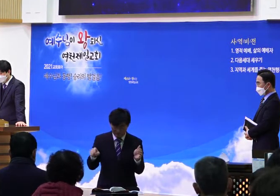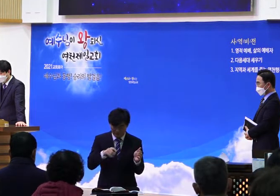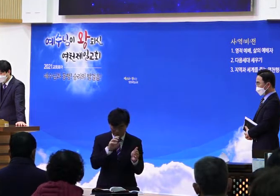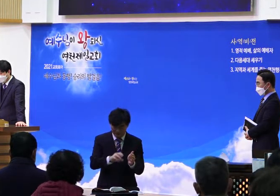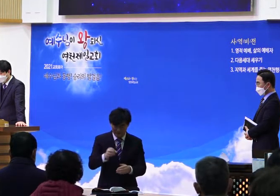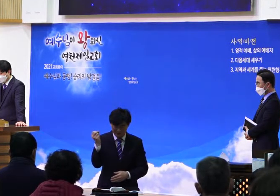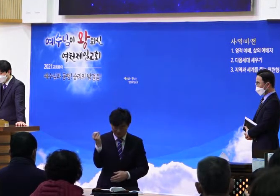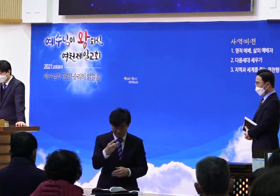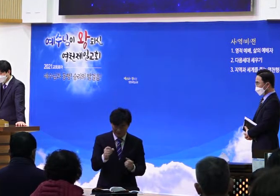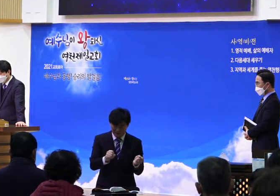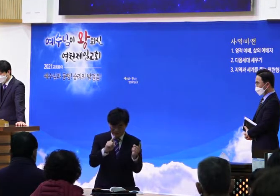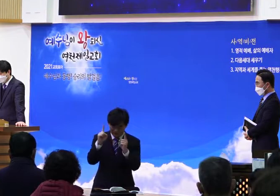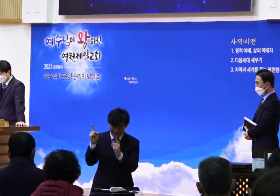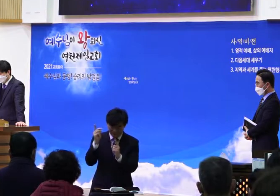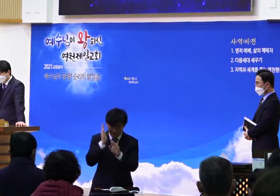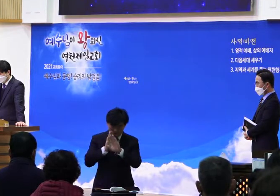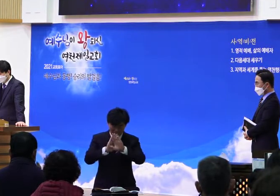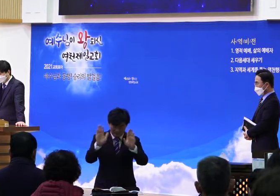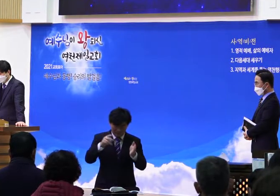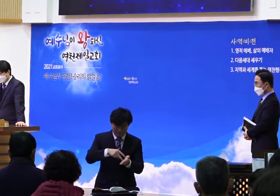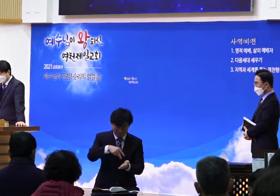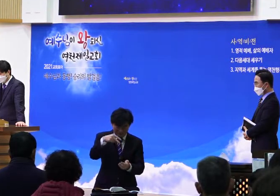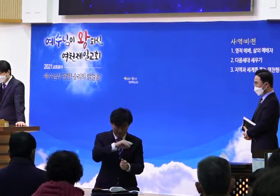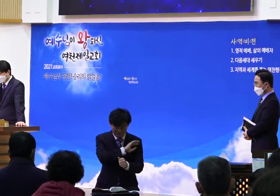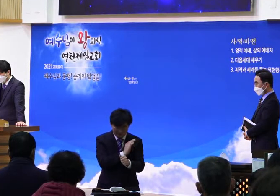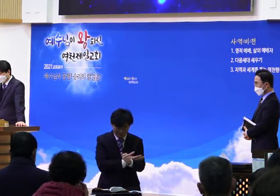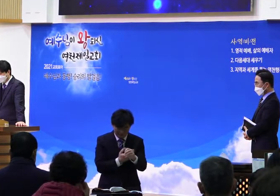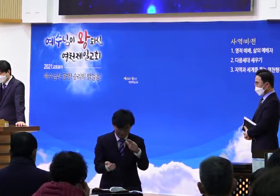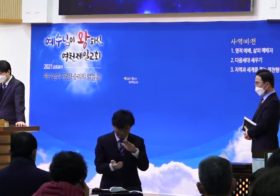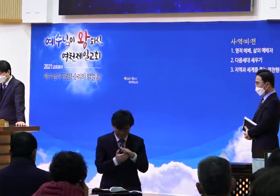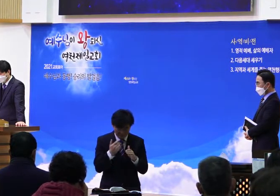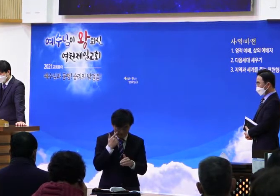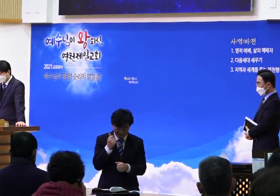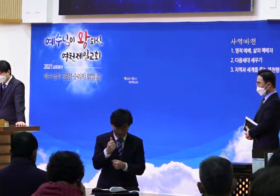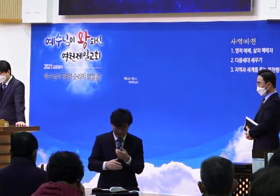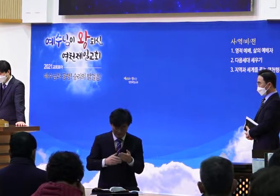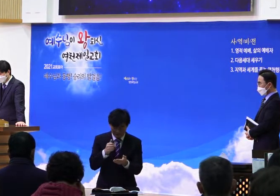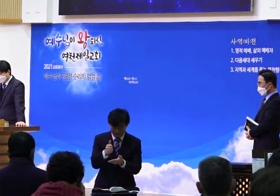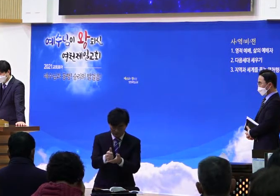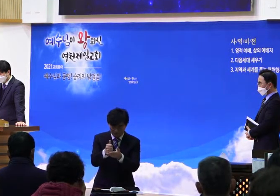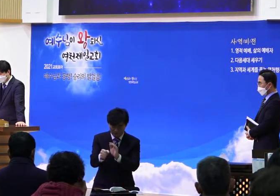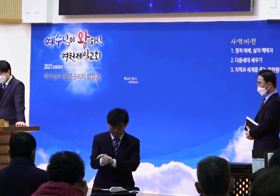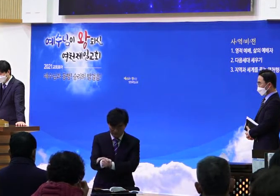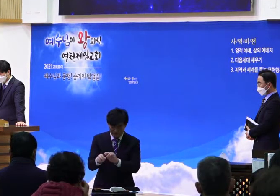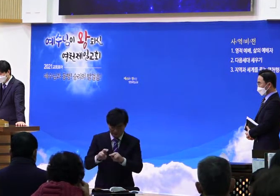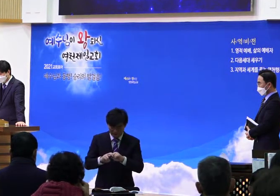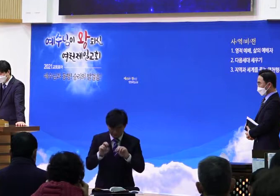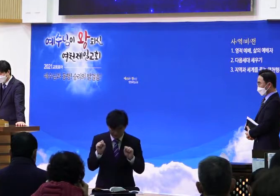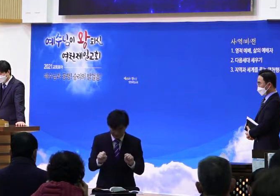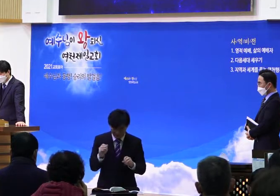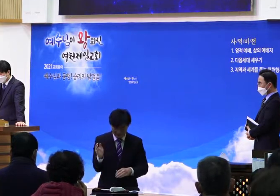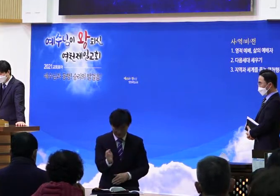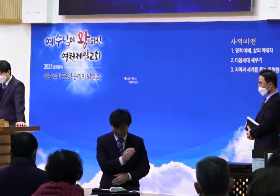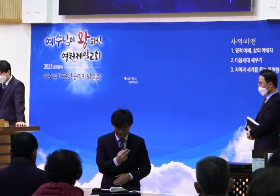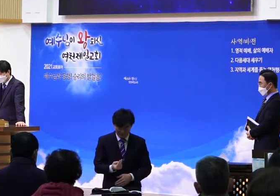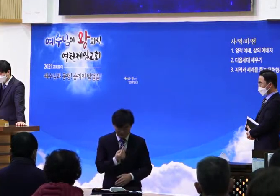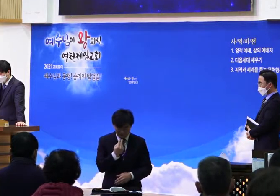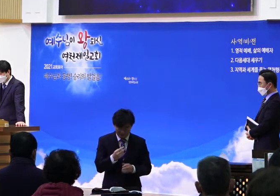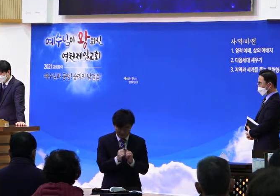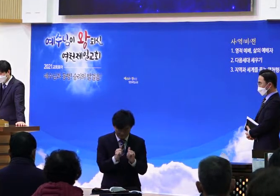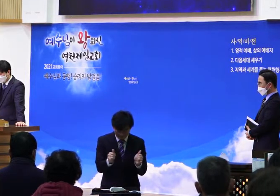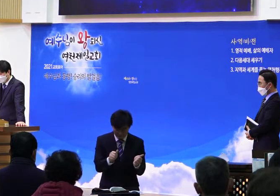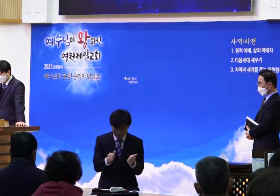가운데서 다시 살아나셨으며 하늘에 오르시어 전능하신 아버지 하나님 우편에 앉아 계시다가